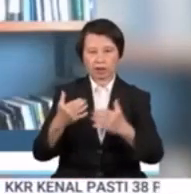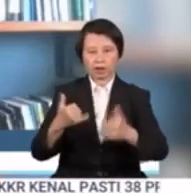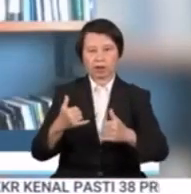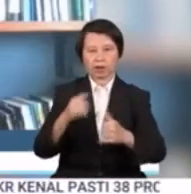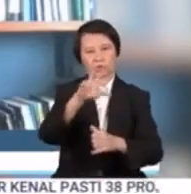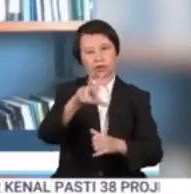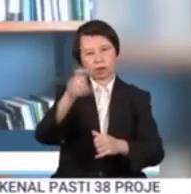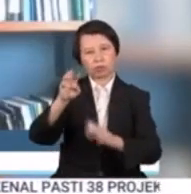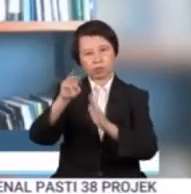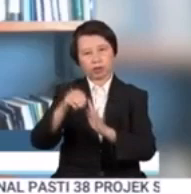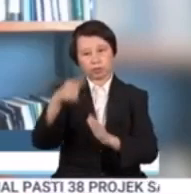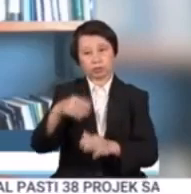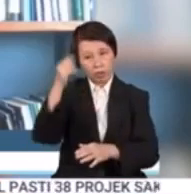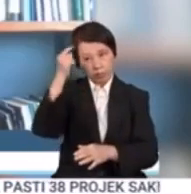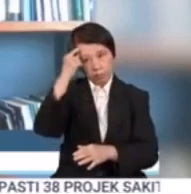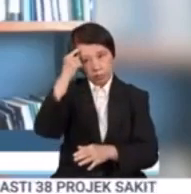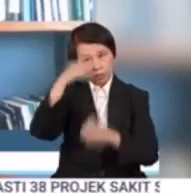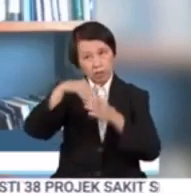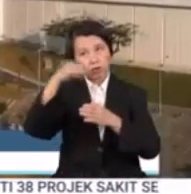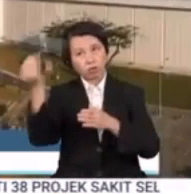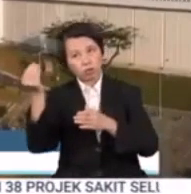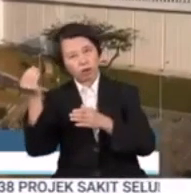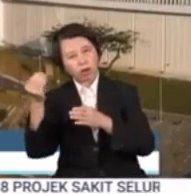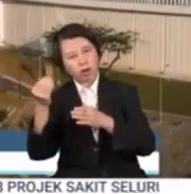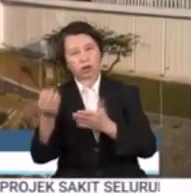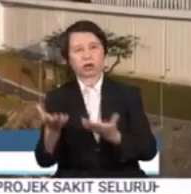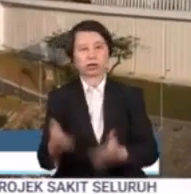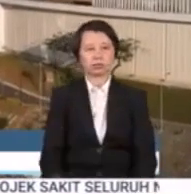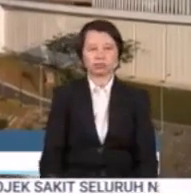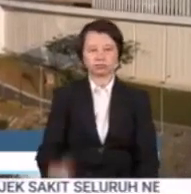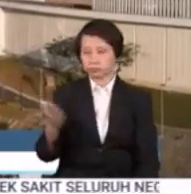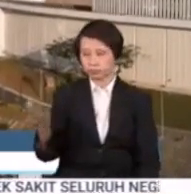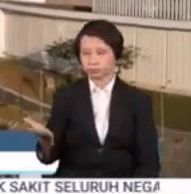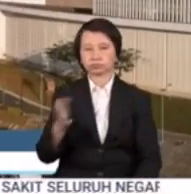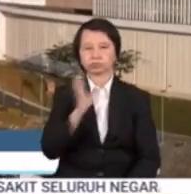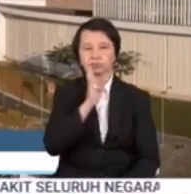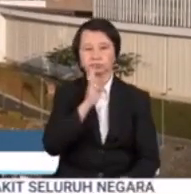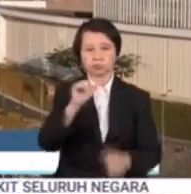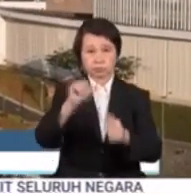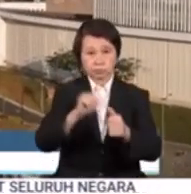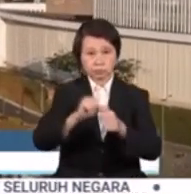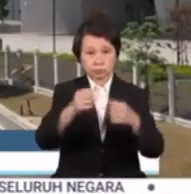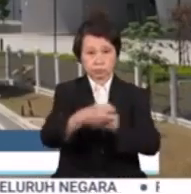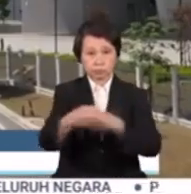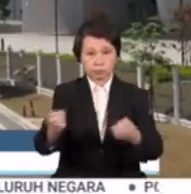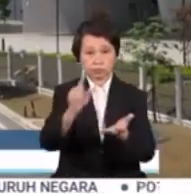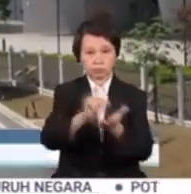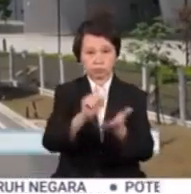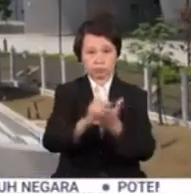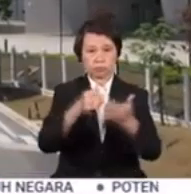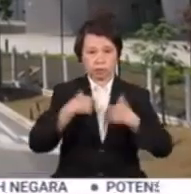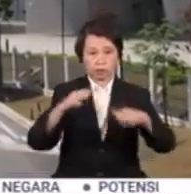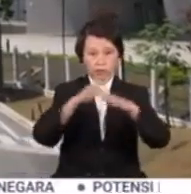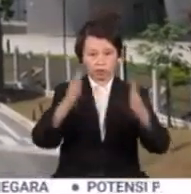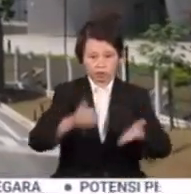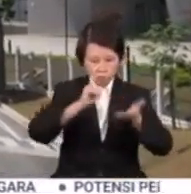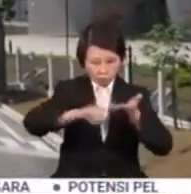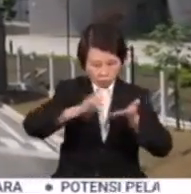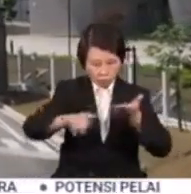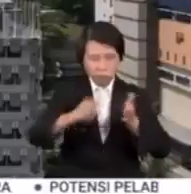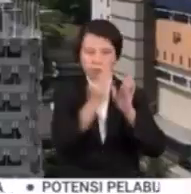pelajar untuk berfikir luar kotak. Beliau juga cadangkan setiap organisasi media mewujudkan meja semakan